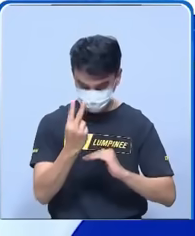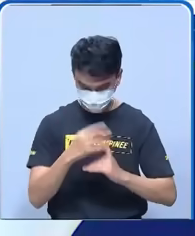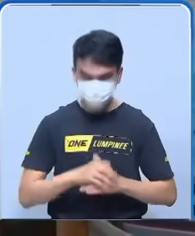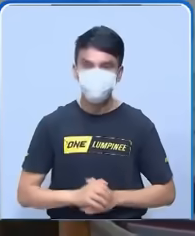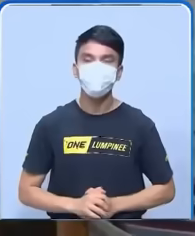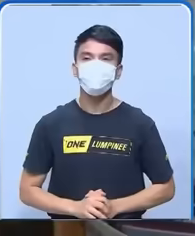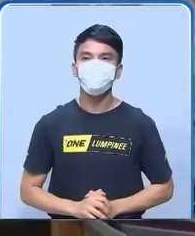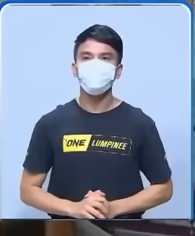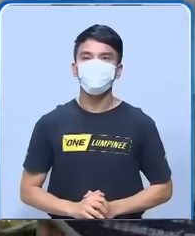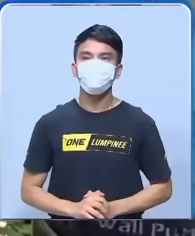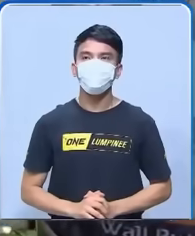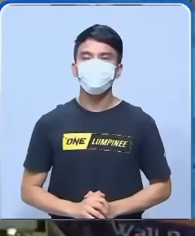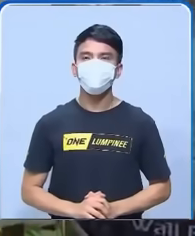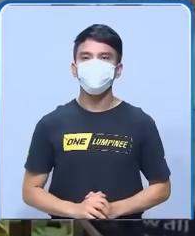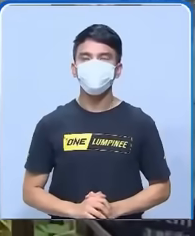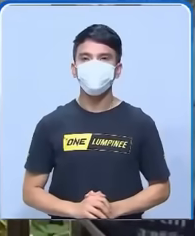ค่ะ